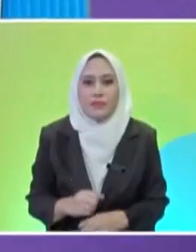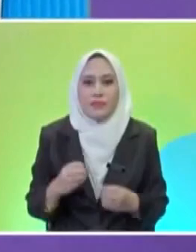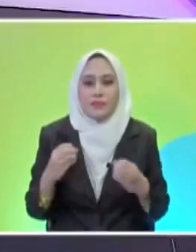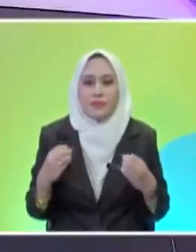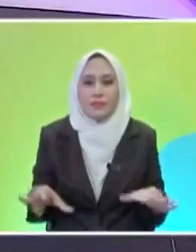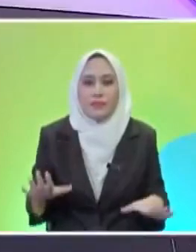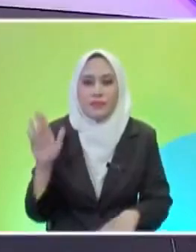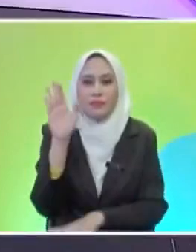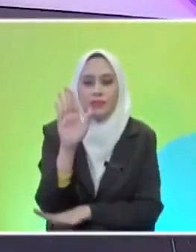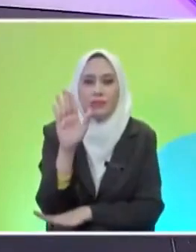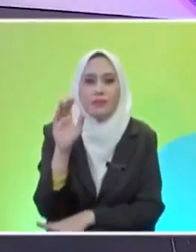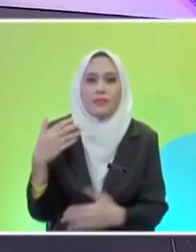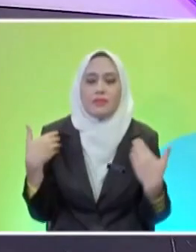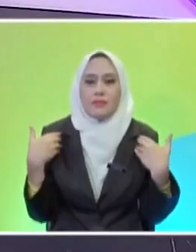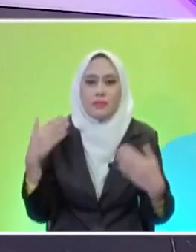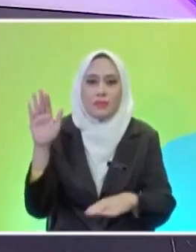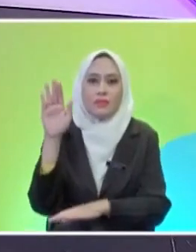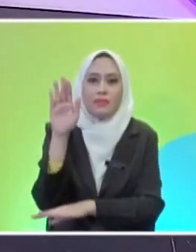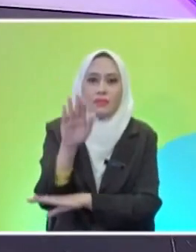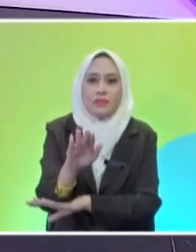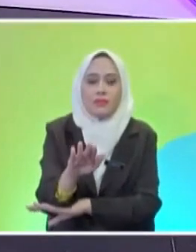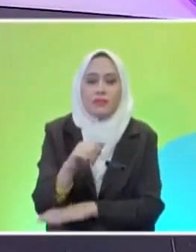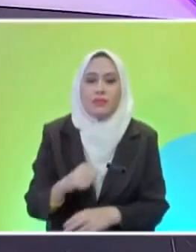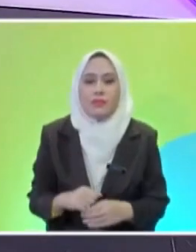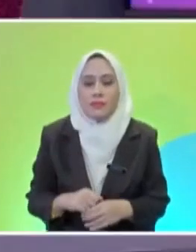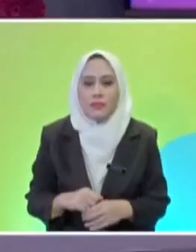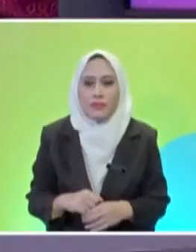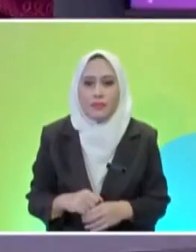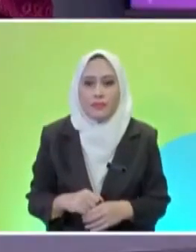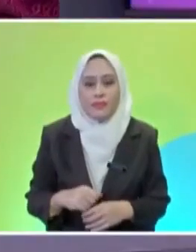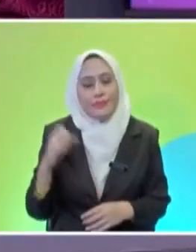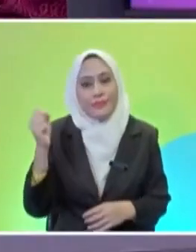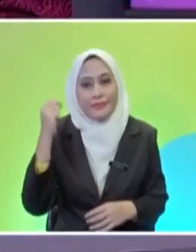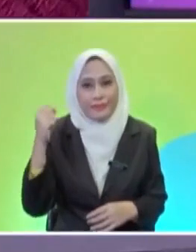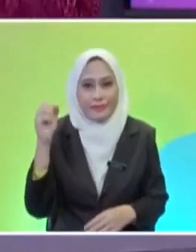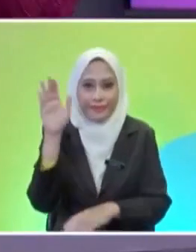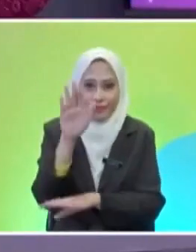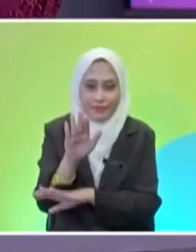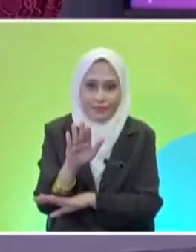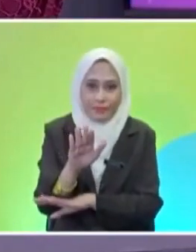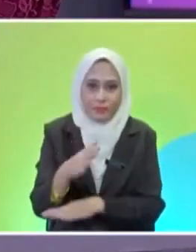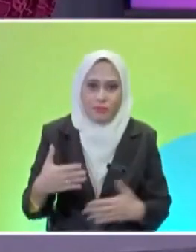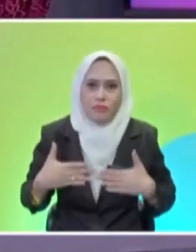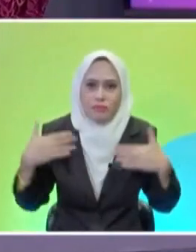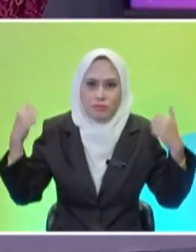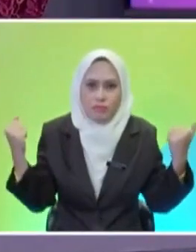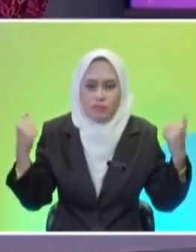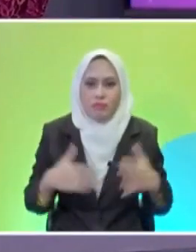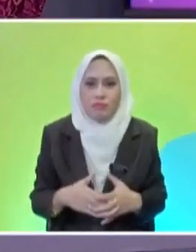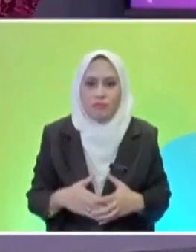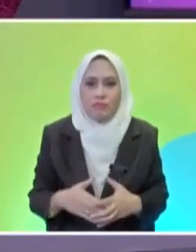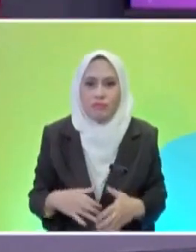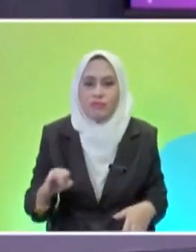petang. Petang kita buat apa pula, cikgu? Okey, petang. Okey, murid-murid semua, Hanif. Selalu petang kan kita nak sihatkan badan. Saya suka